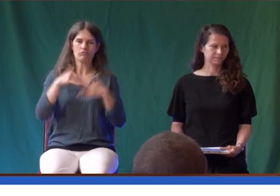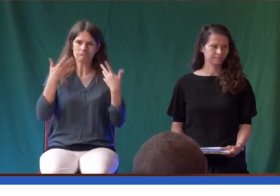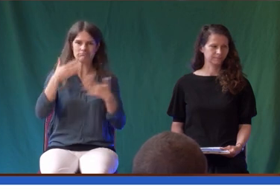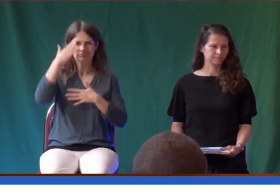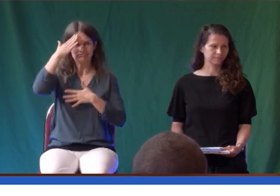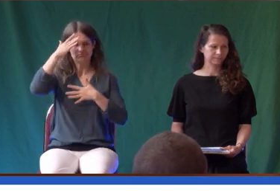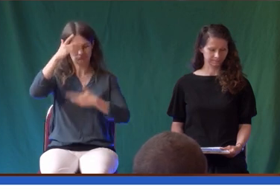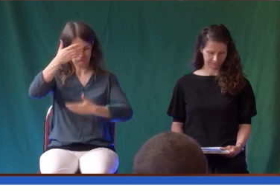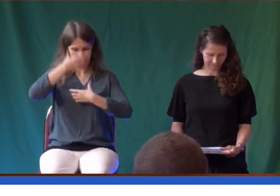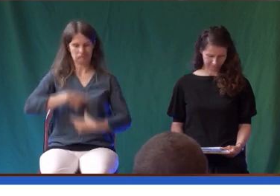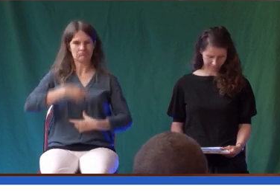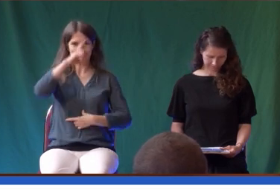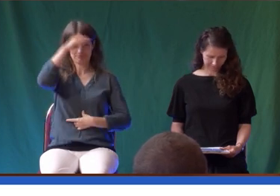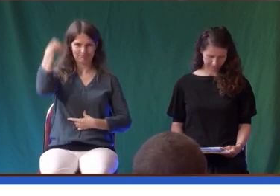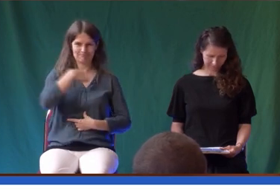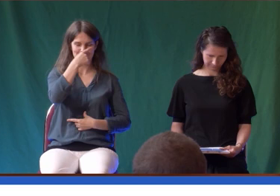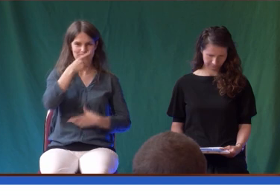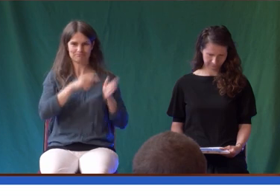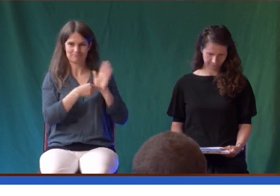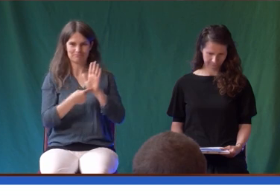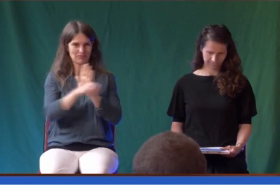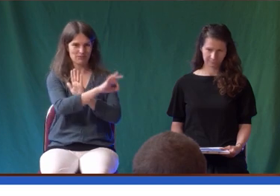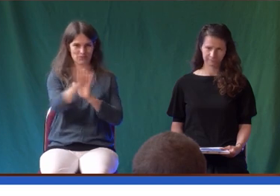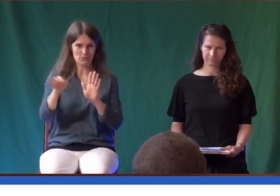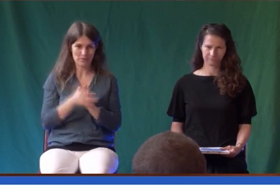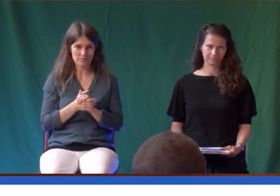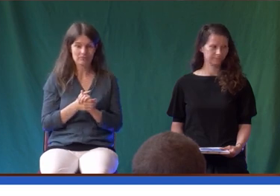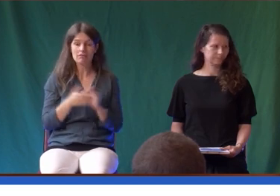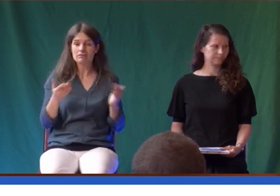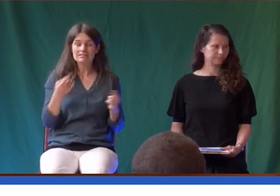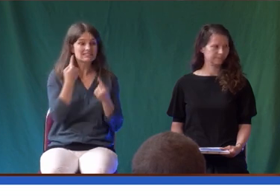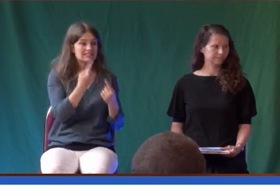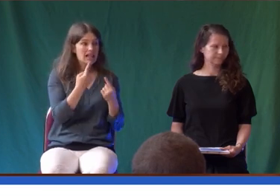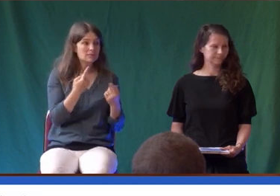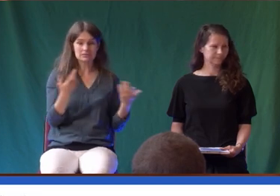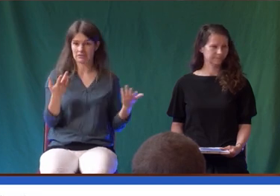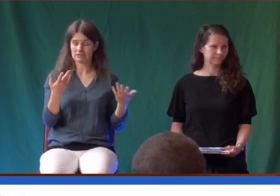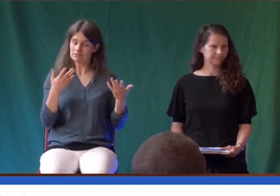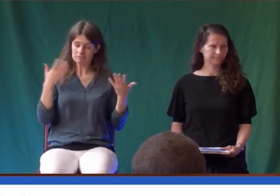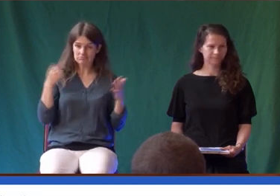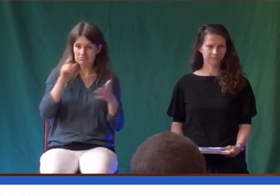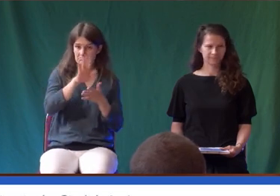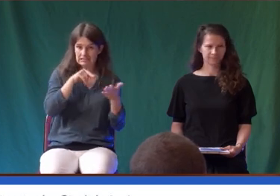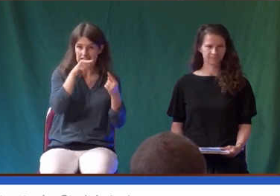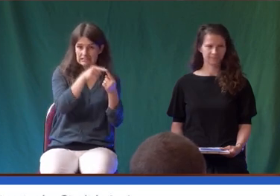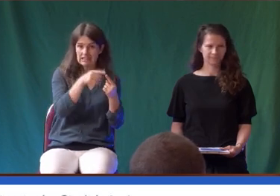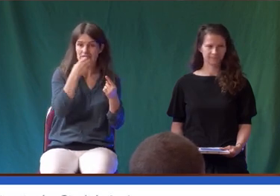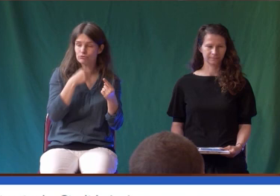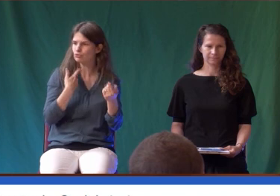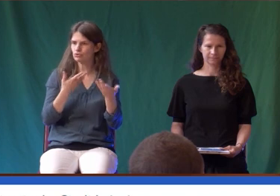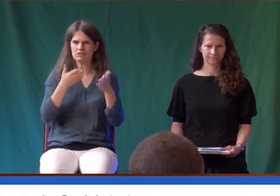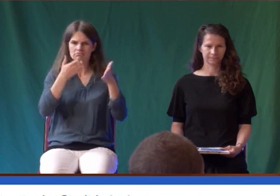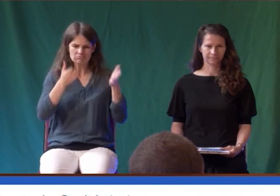sie setzt sich dafür ein die gleichberechtigte Teilhabe von Menschen mit Behinderungen in Leipzig zu ermöglichen und